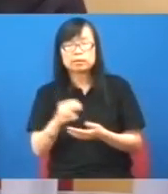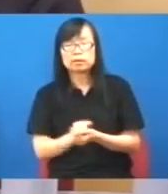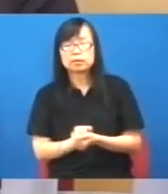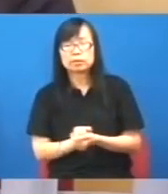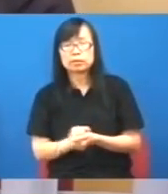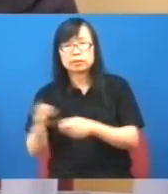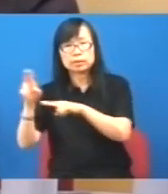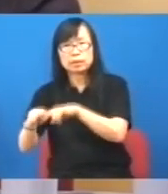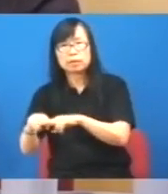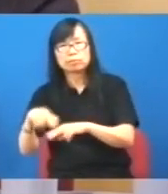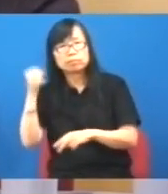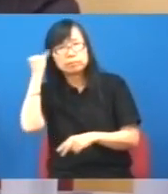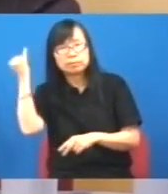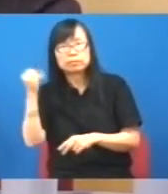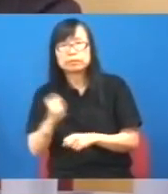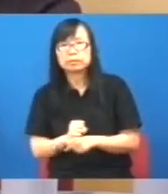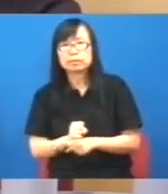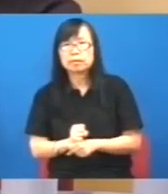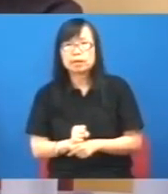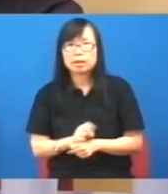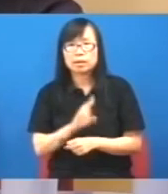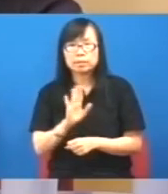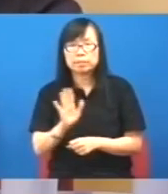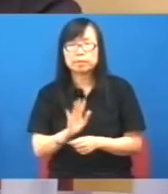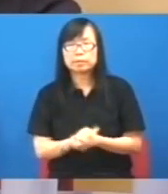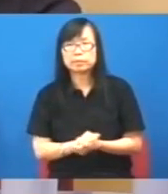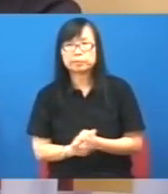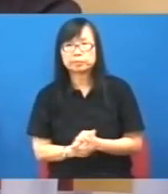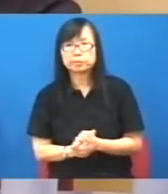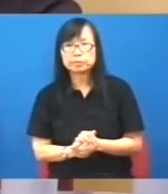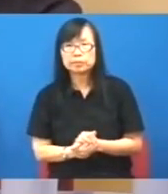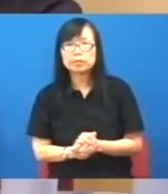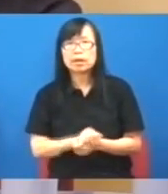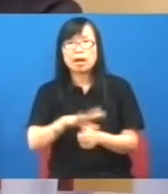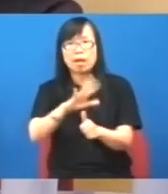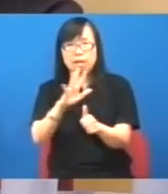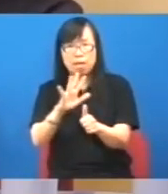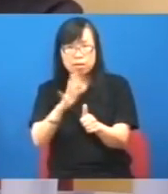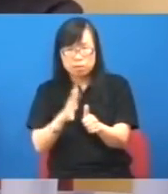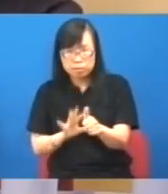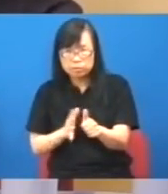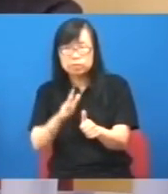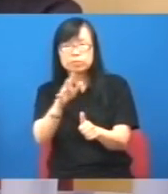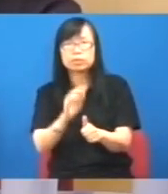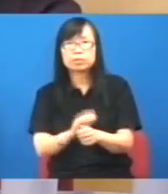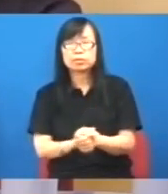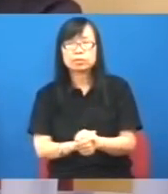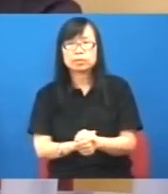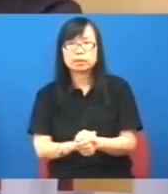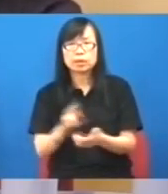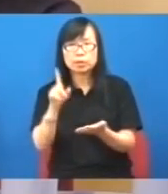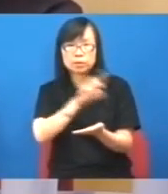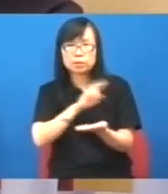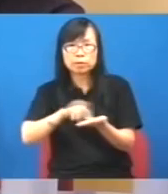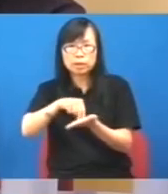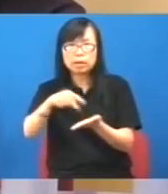釋法咧。如果從呢個角度講，佢就話咁就唔係叫做干預司法獨立。喺呢點上